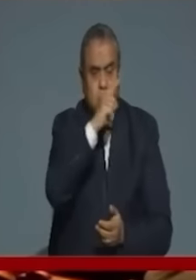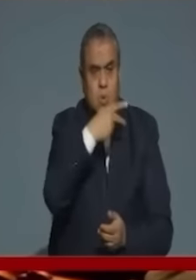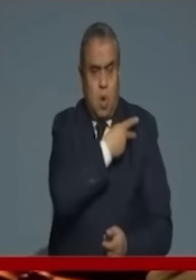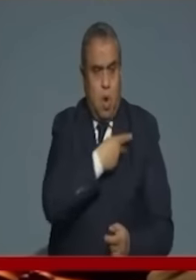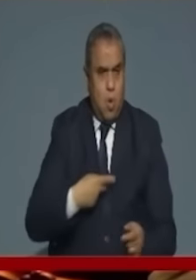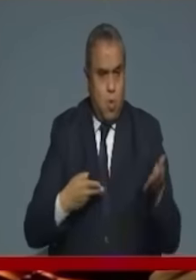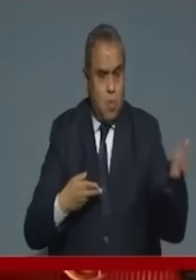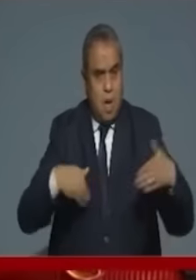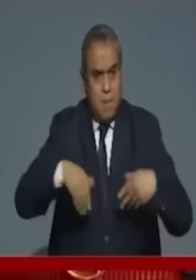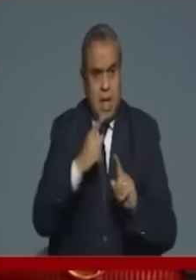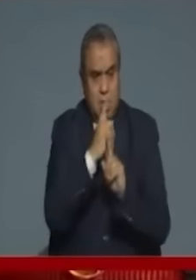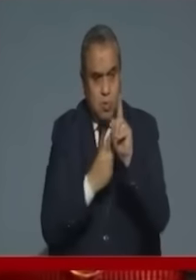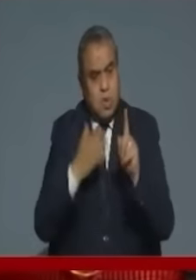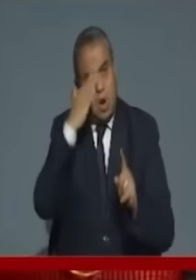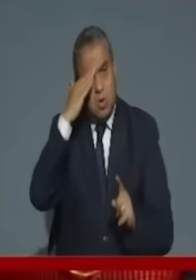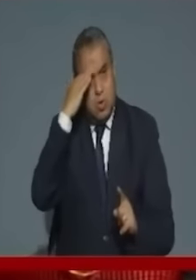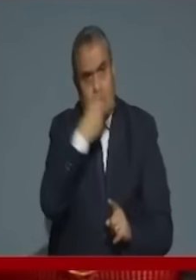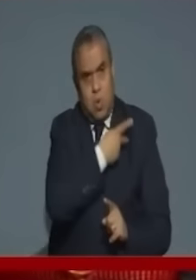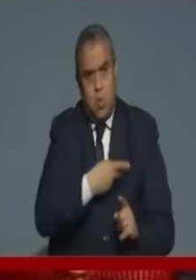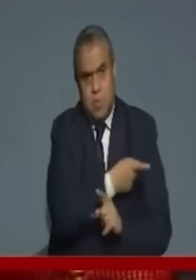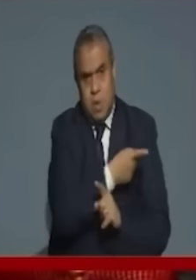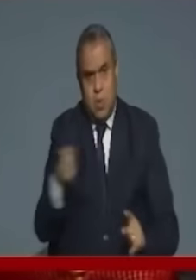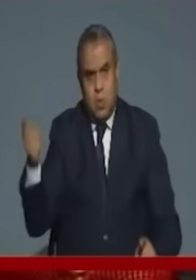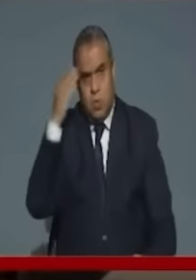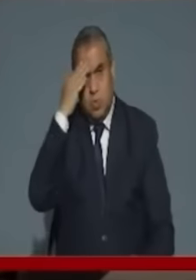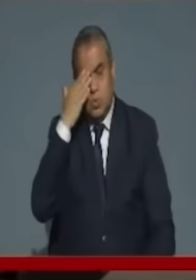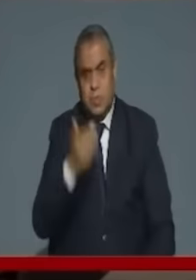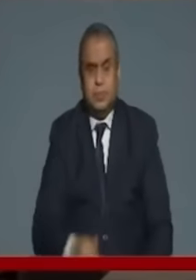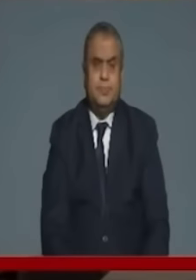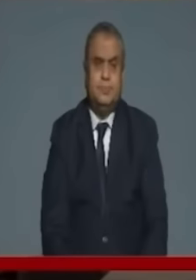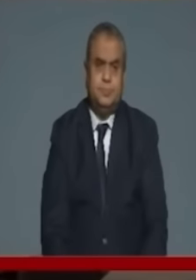كده يعني. طيب.